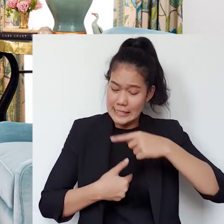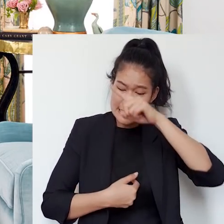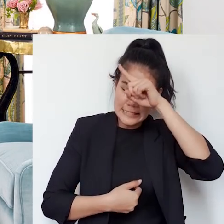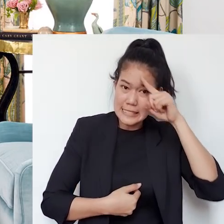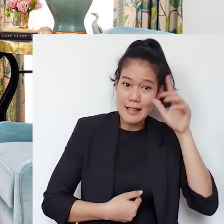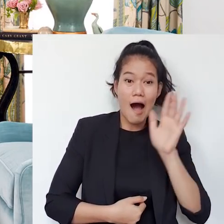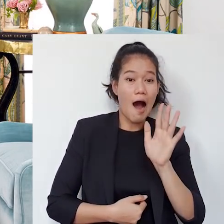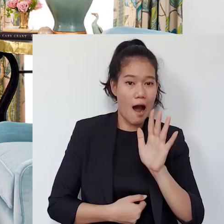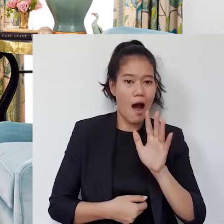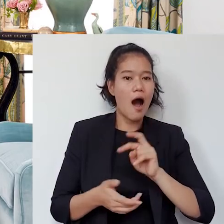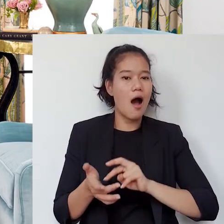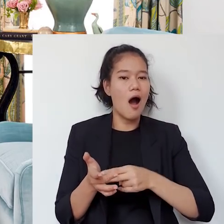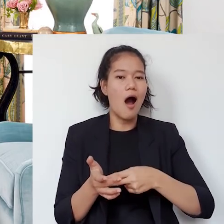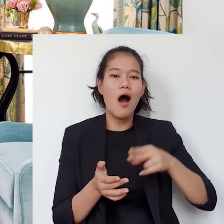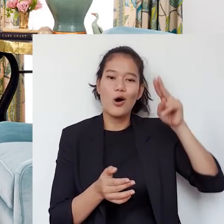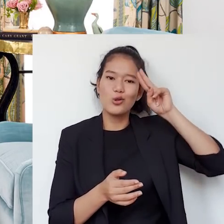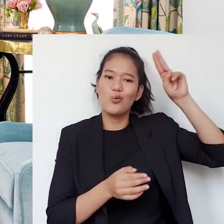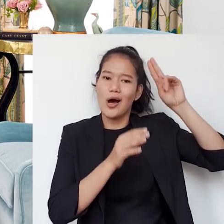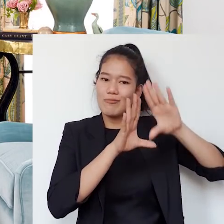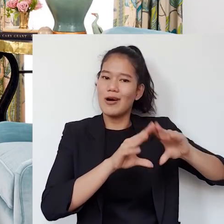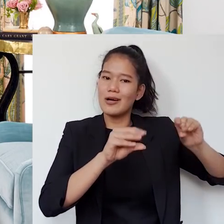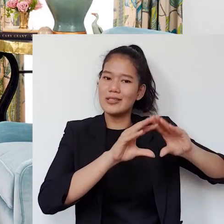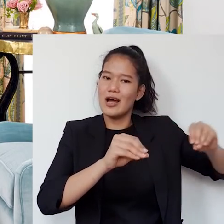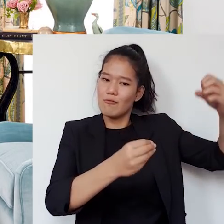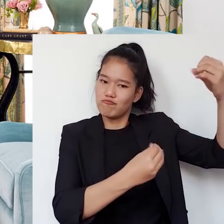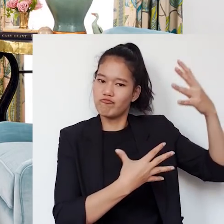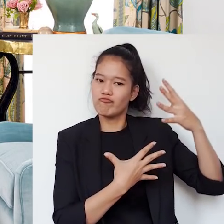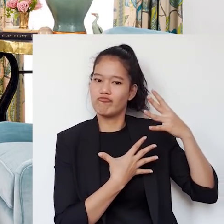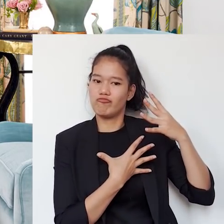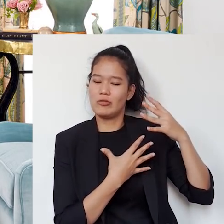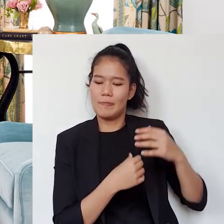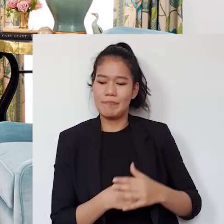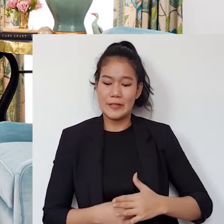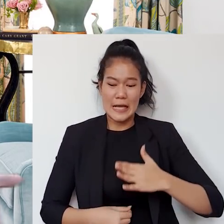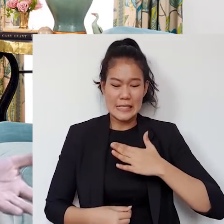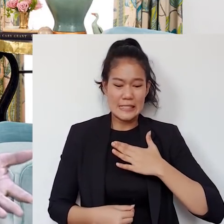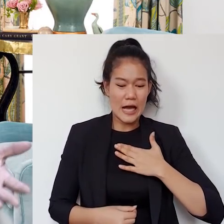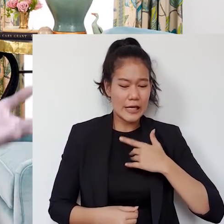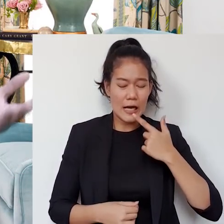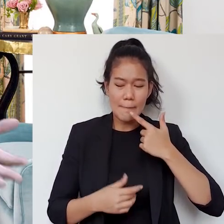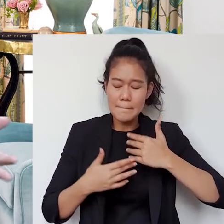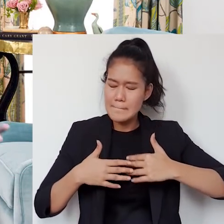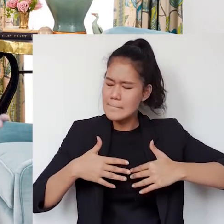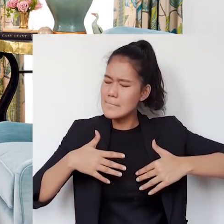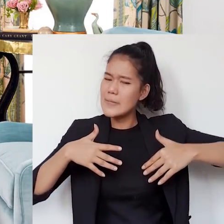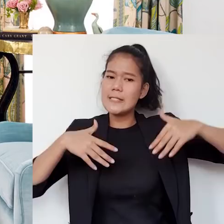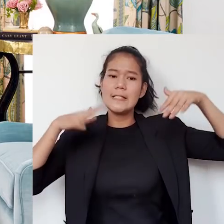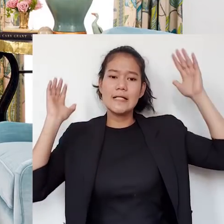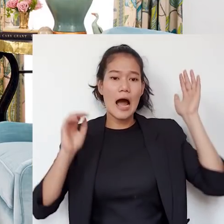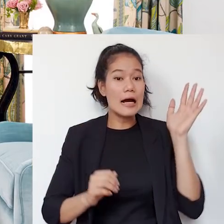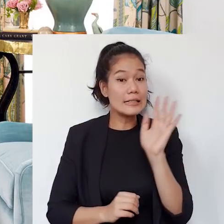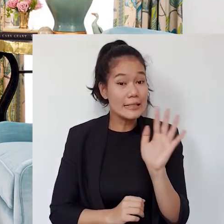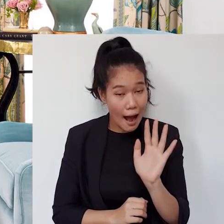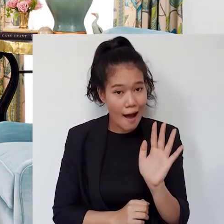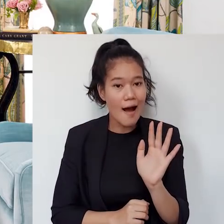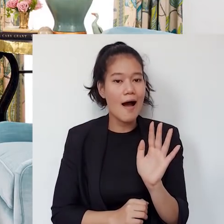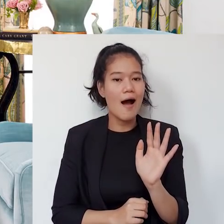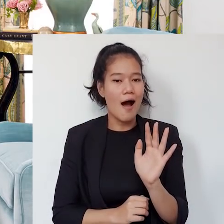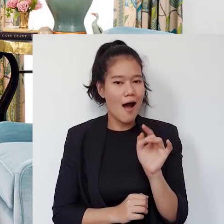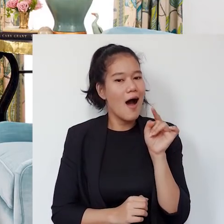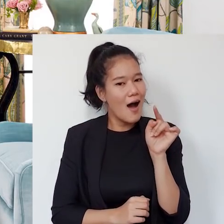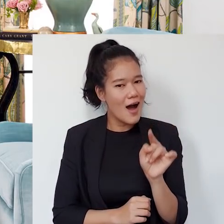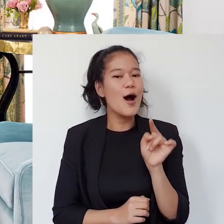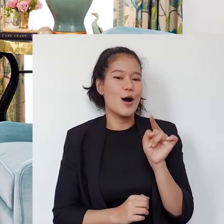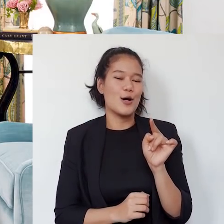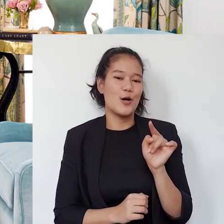adalah pekerjaan Tuhan. Tidak menjadi putus asa dengan hidup yang sekarang saja,